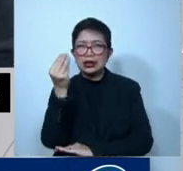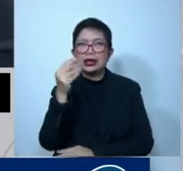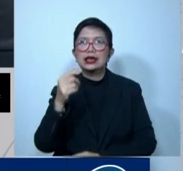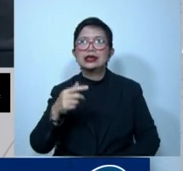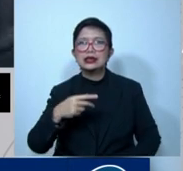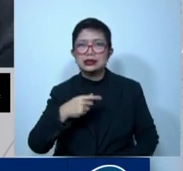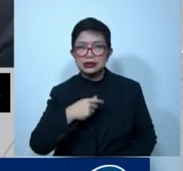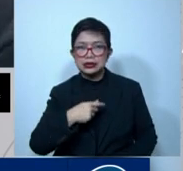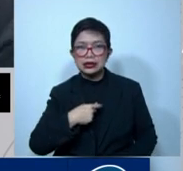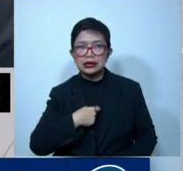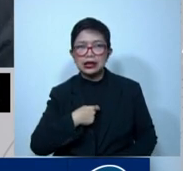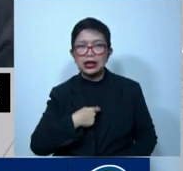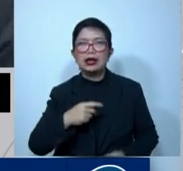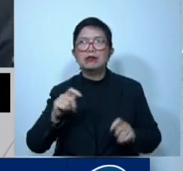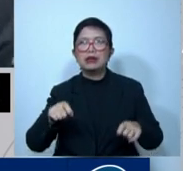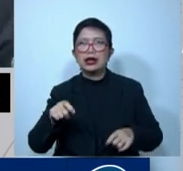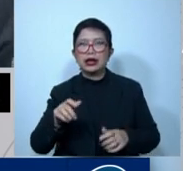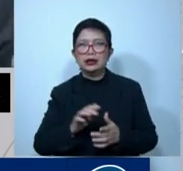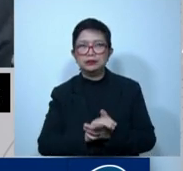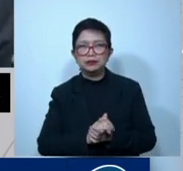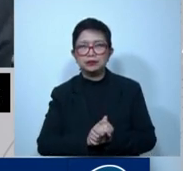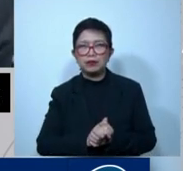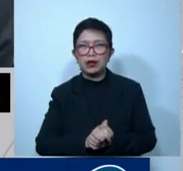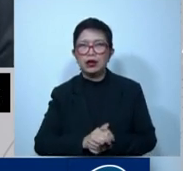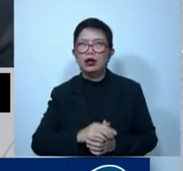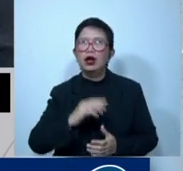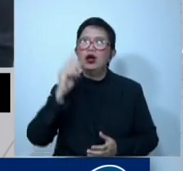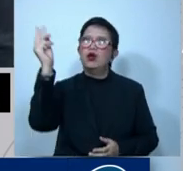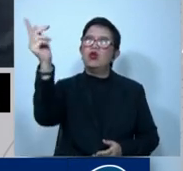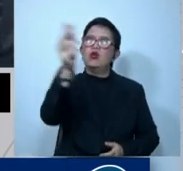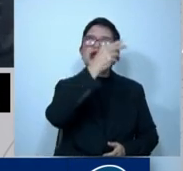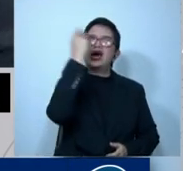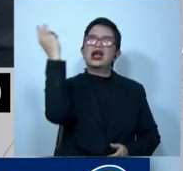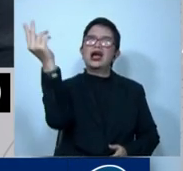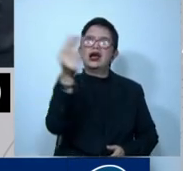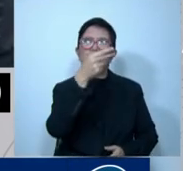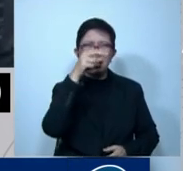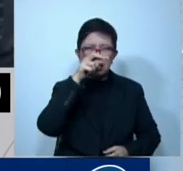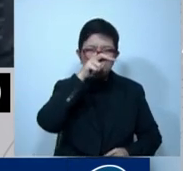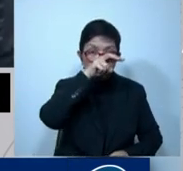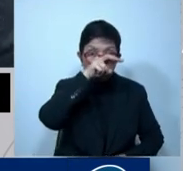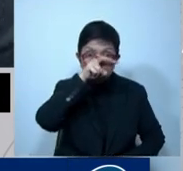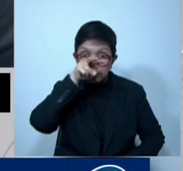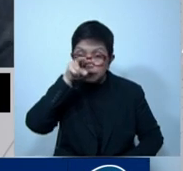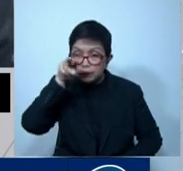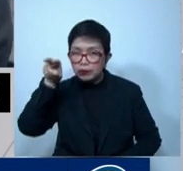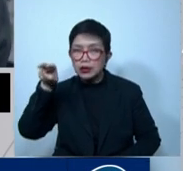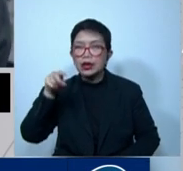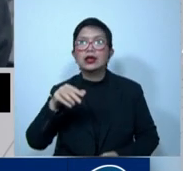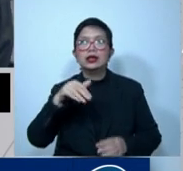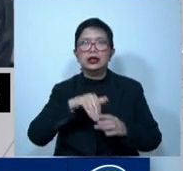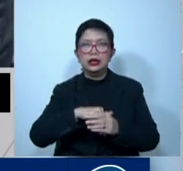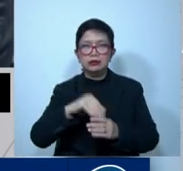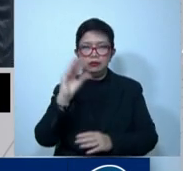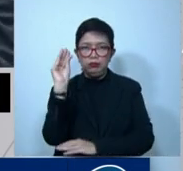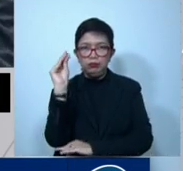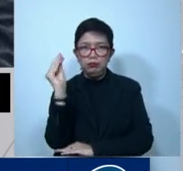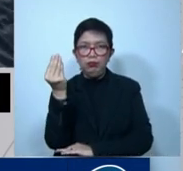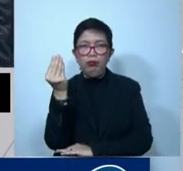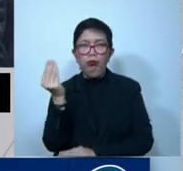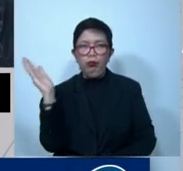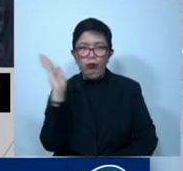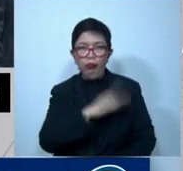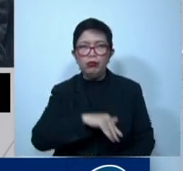polusi udara bila masalah polusi udara itu bersumber dari dalam kota Jakarta maka hari